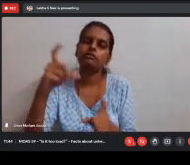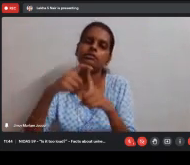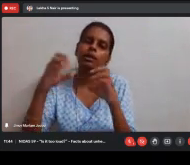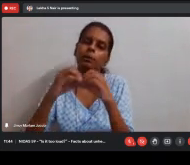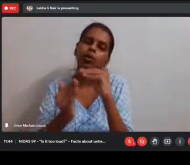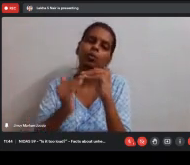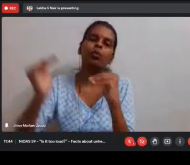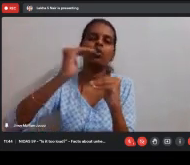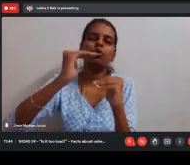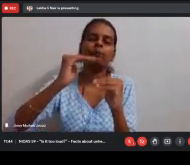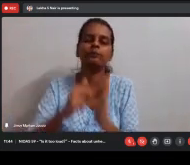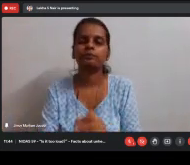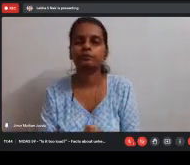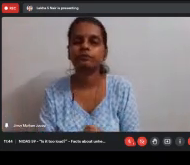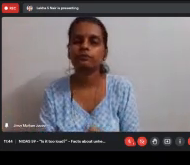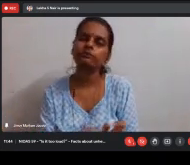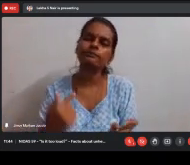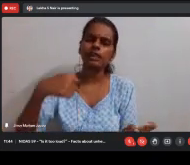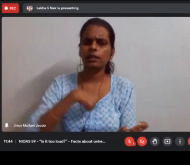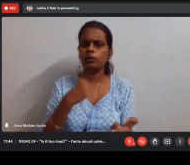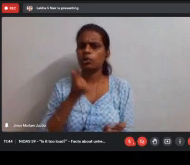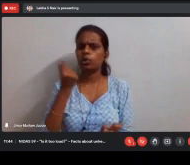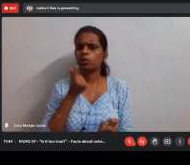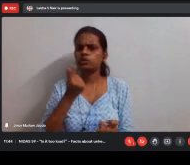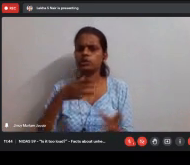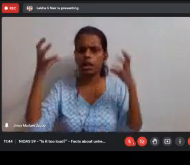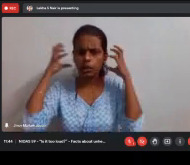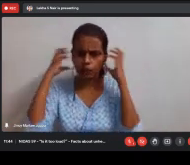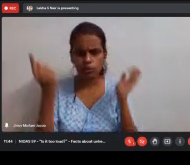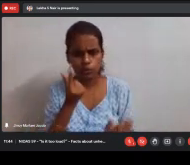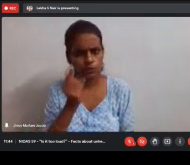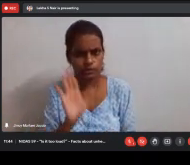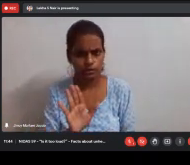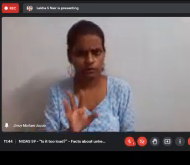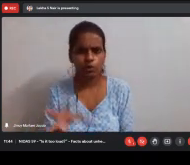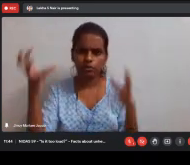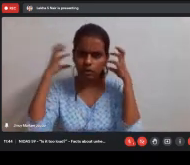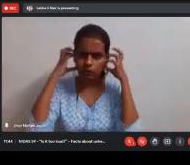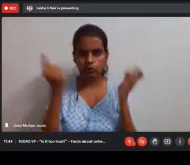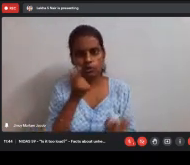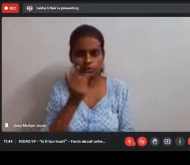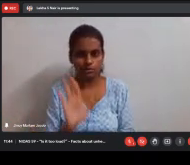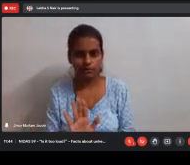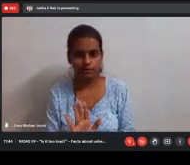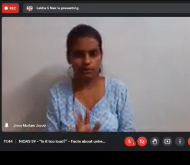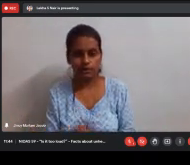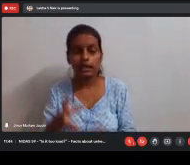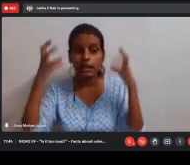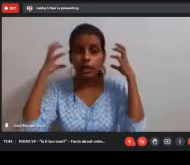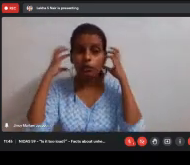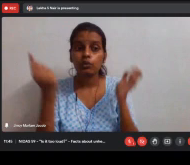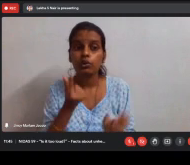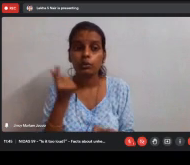ബസ്സിന്റെയോ ഒച്ച അല്ലെങ്കിൽ എത്രയാണ് നിങ്ങൾ അത് എക്സ്പോസ്ഡ് ആയിരിക്കുന്ന ശബ്ദം എന്നൊന്ന് മെഷർ ചെയ്യുക. കാരണം എന്ന് വെച്ച് കഴിഞ്ഞാൽ അത്